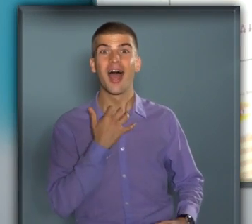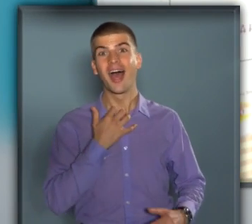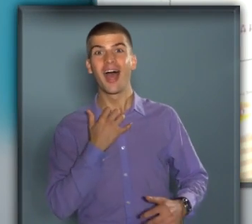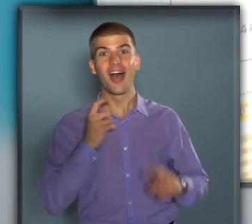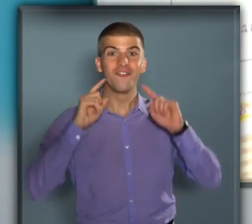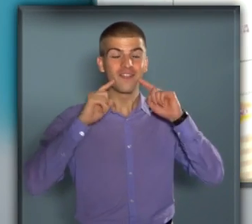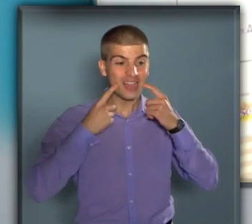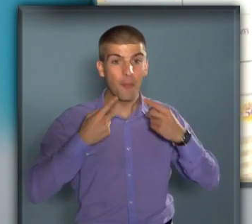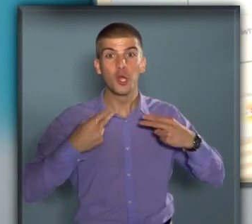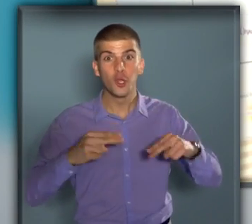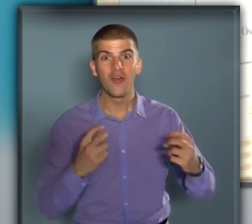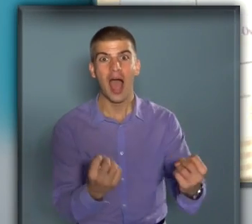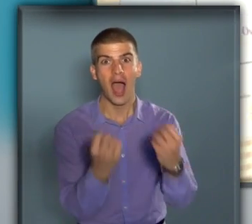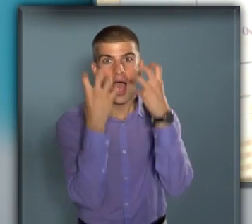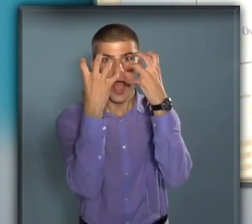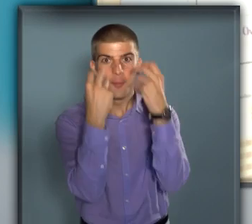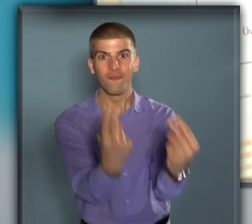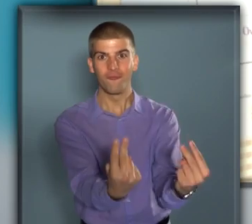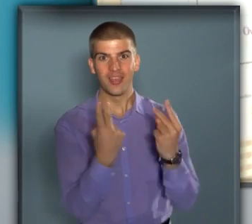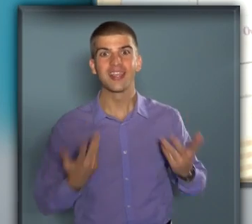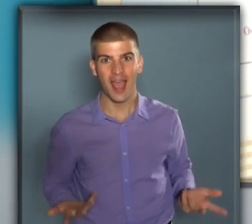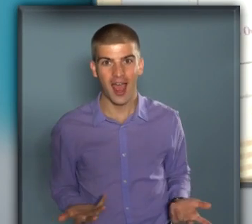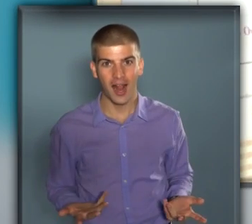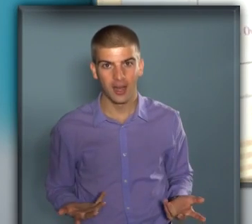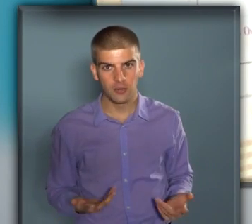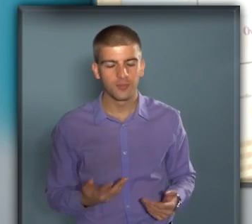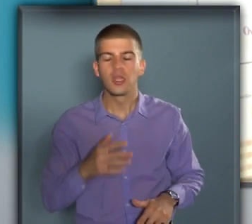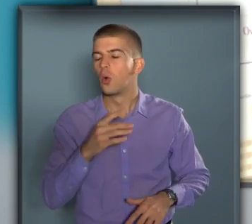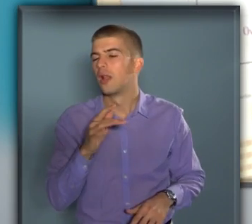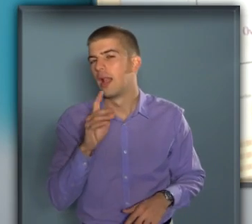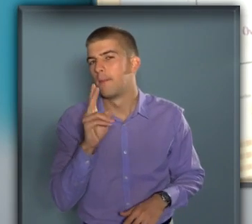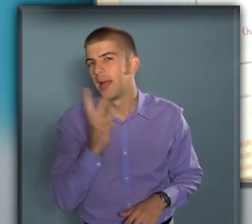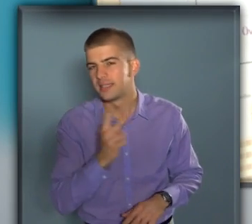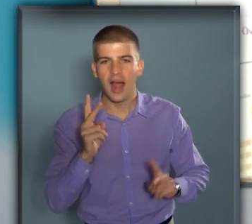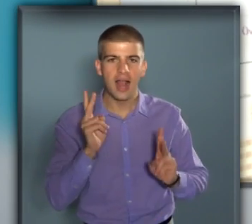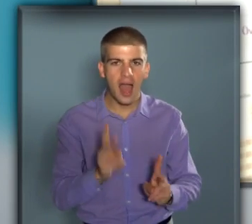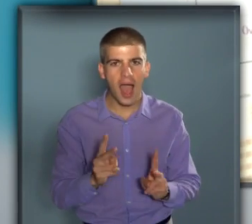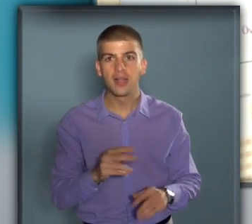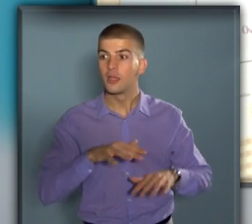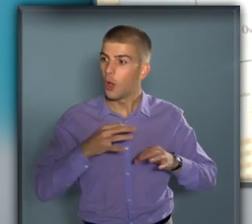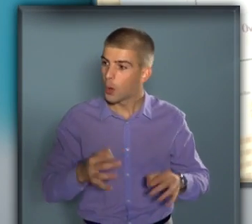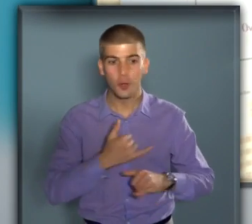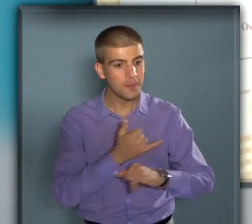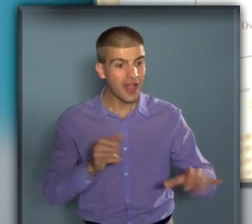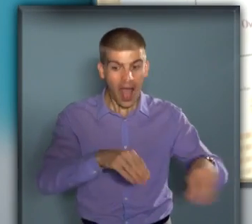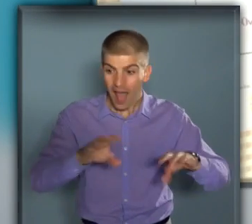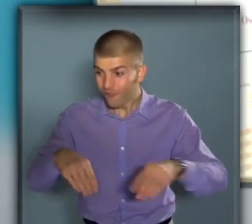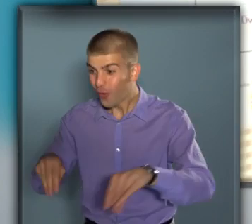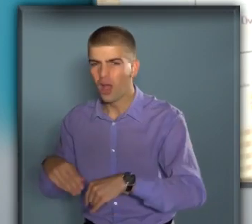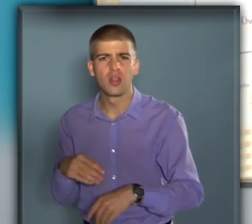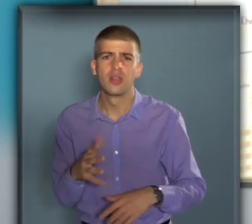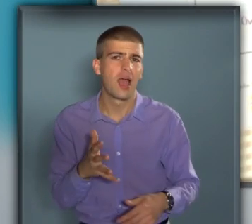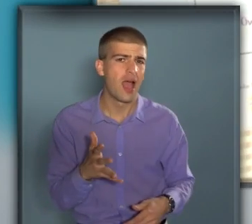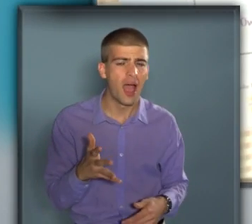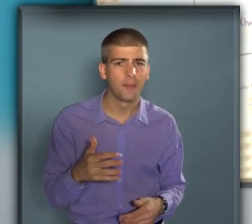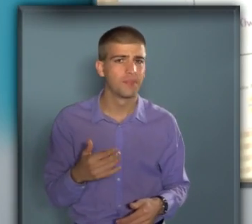ott maradt a dologba. De azt is tudom persze, hogy nem vagyunk mindig elfogadóak, és nem is szeretném, hogy ez mint egy elvárás